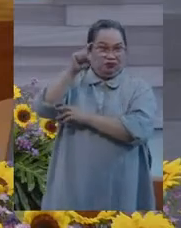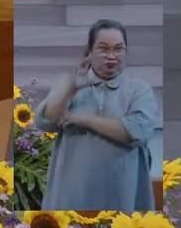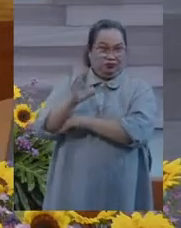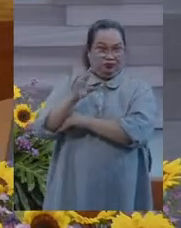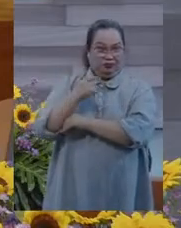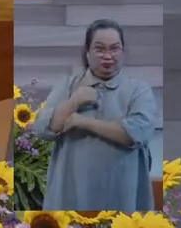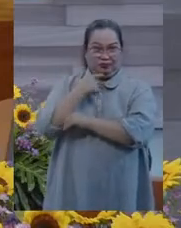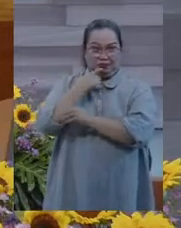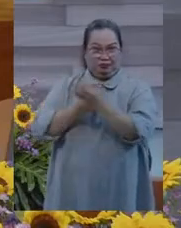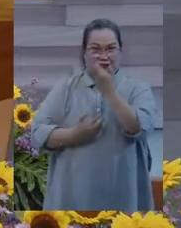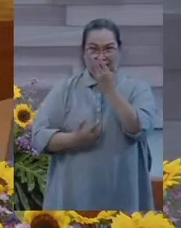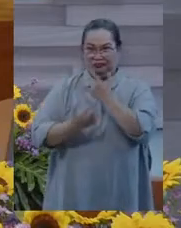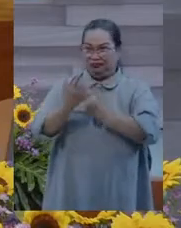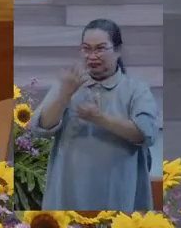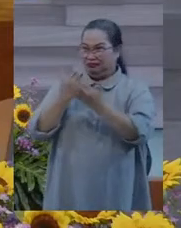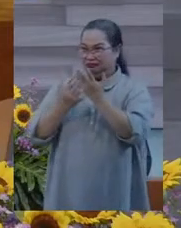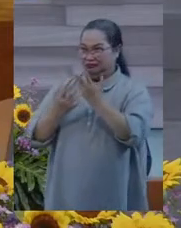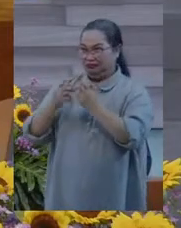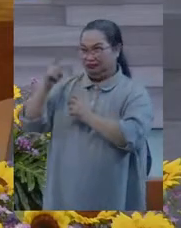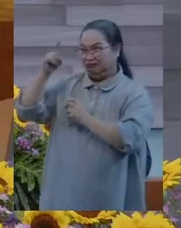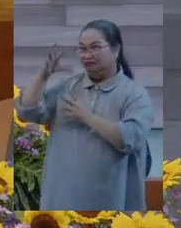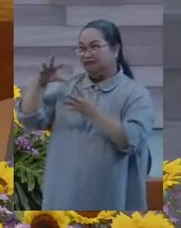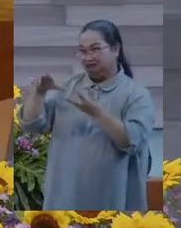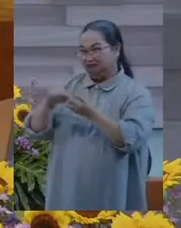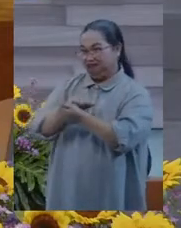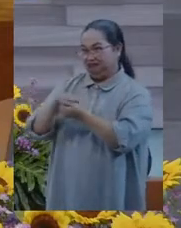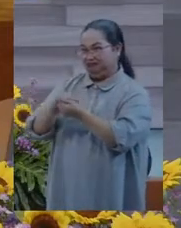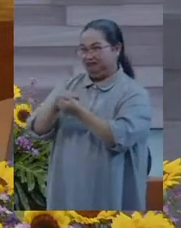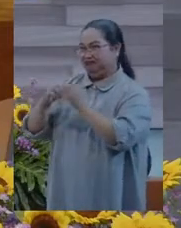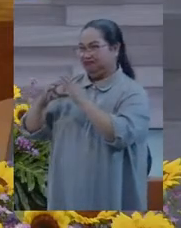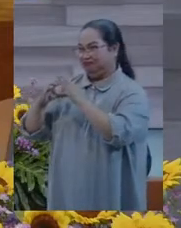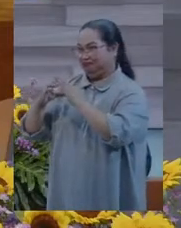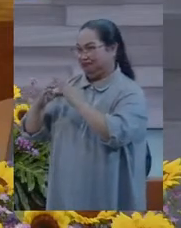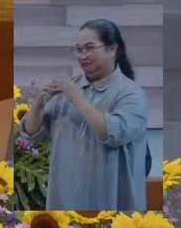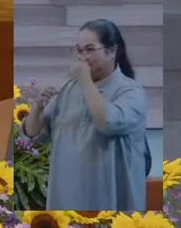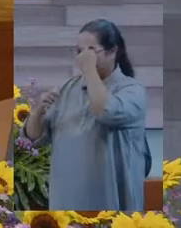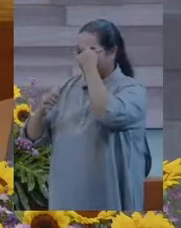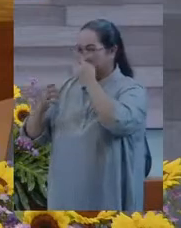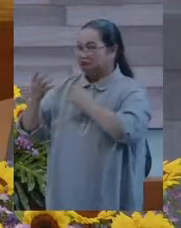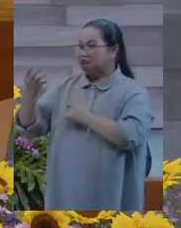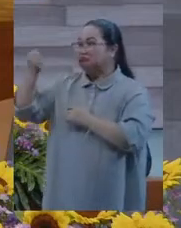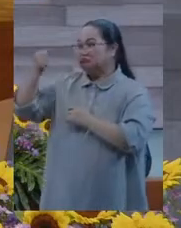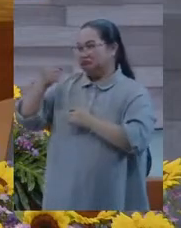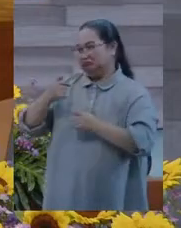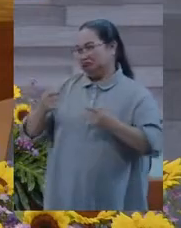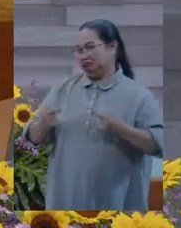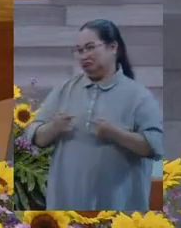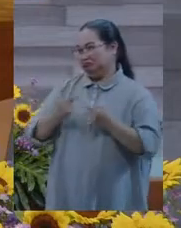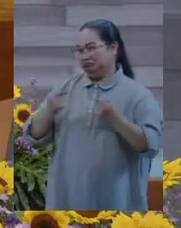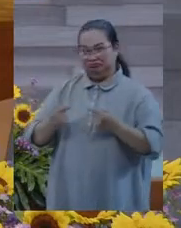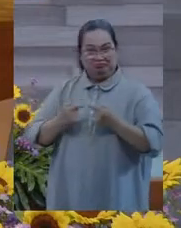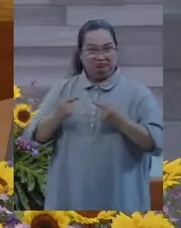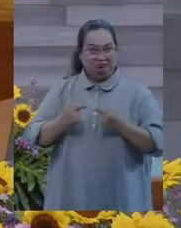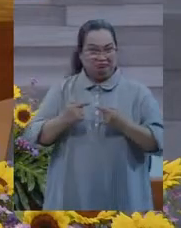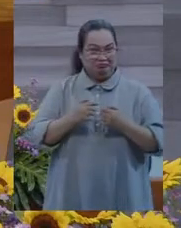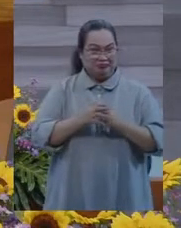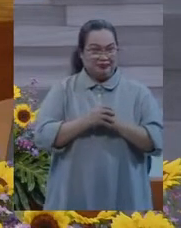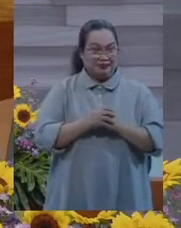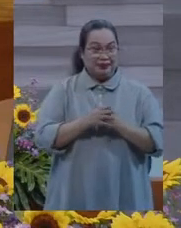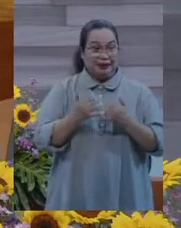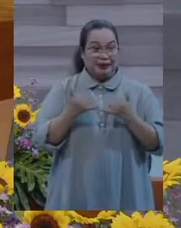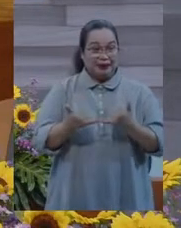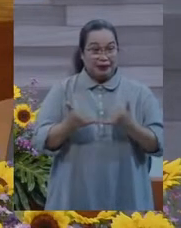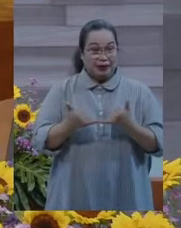na sinunog ng Panginoon dahil sa kanilang kasamaan. Ngayon